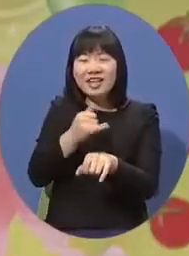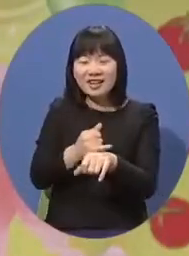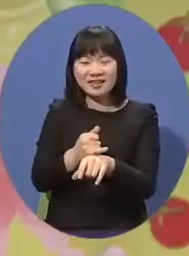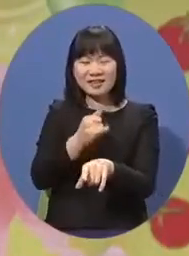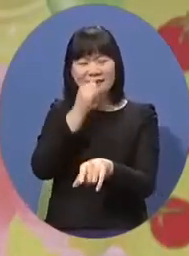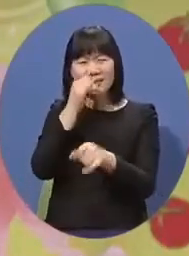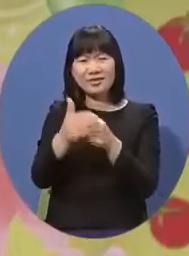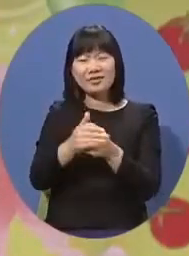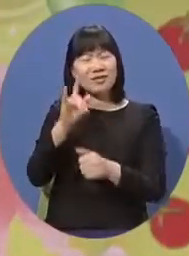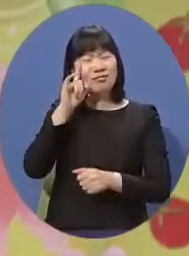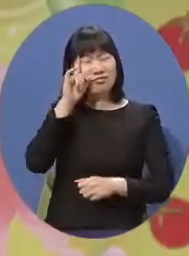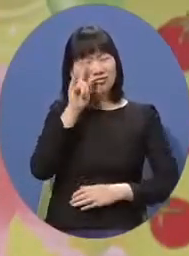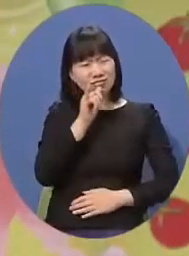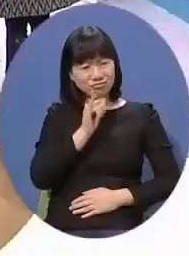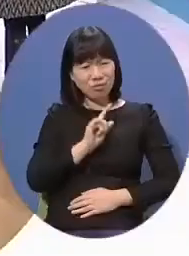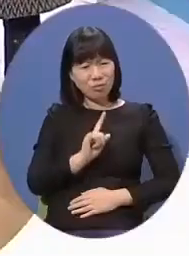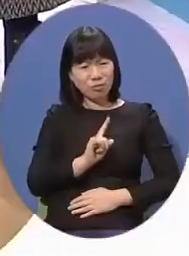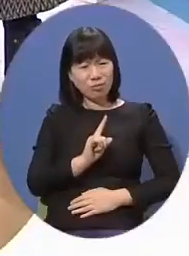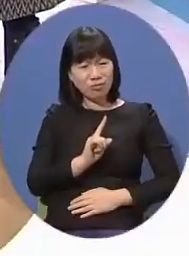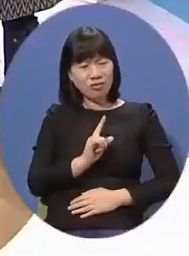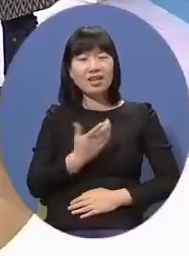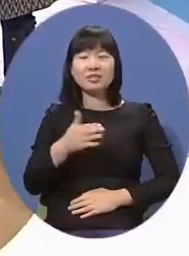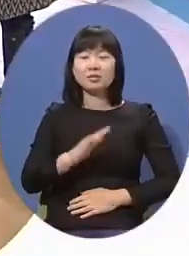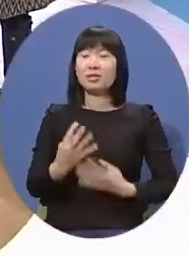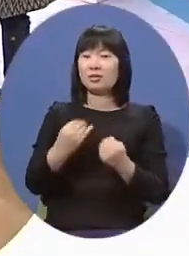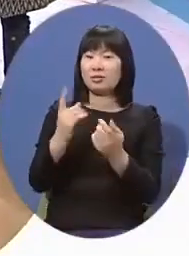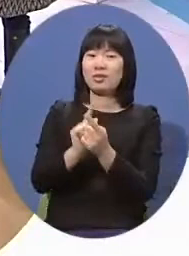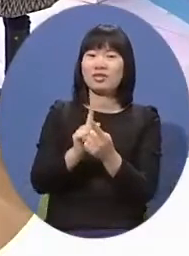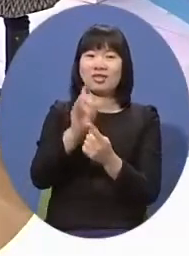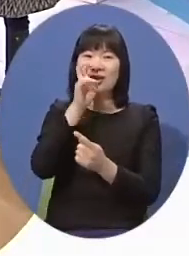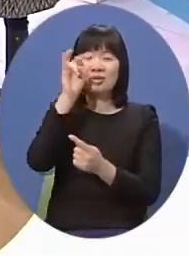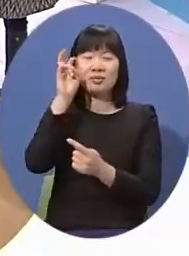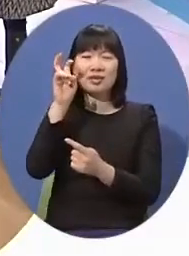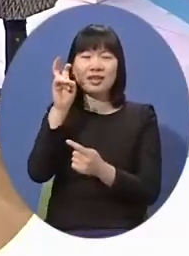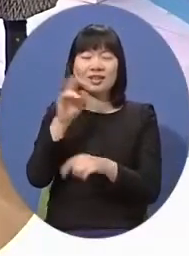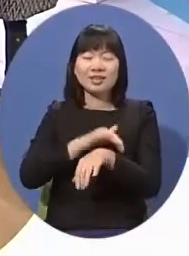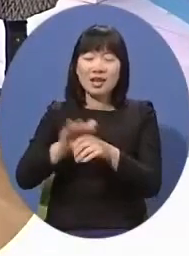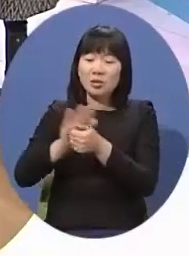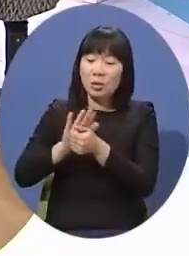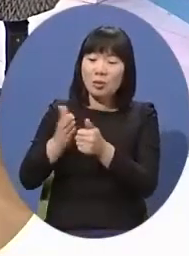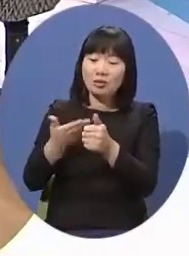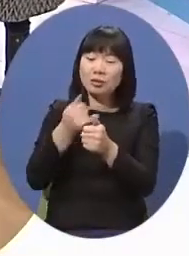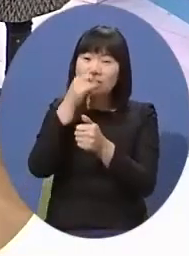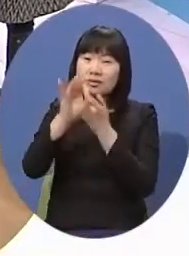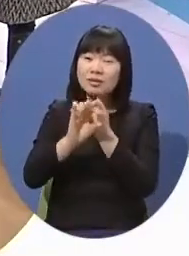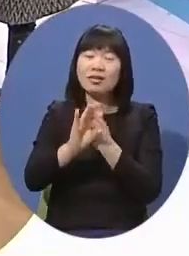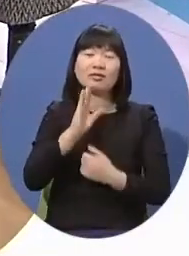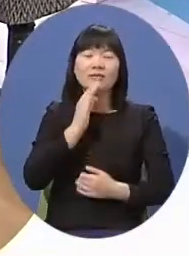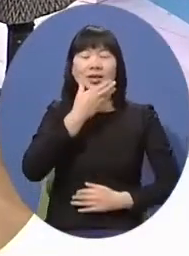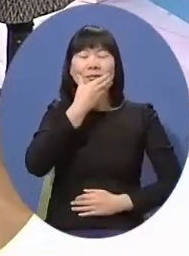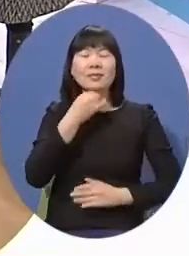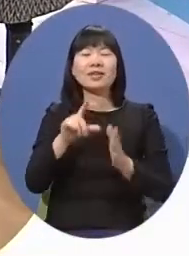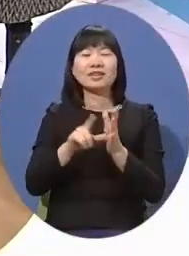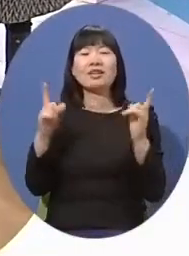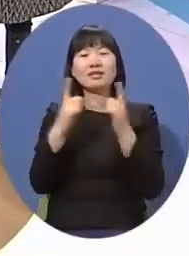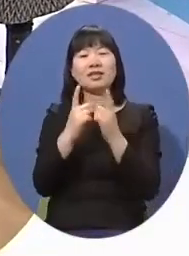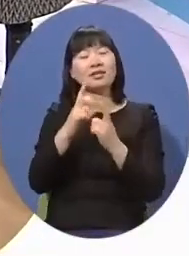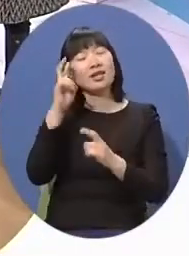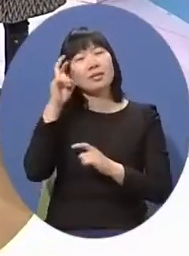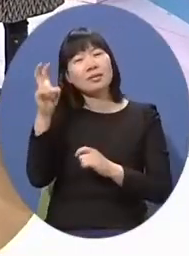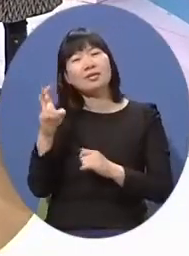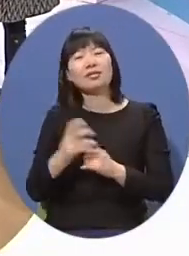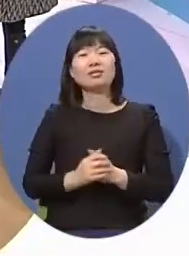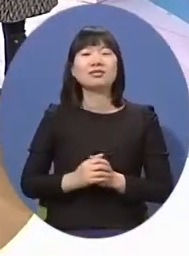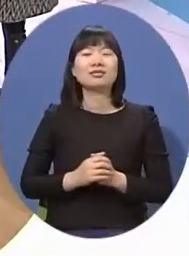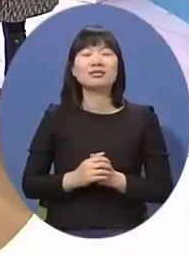있겠나 싶은데 네. 많이 봤나 봐요. 그러니까 잘 돌봐주는 사람이 있을 때는 정말 행복한 시절을